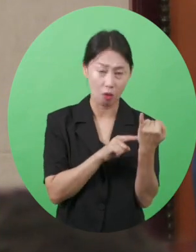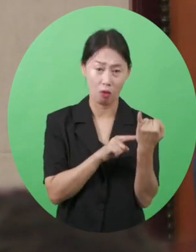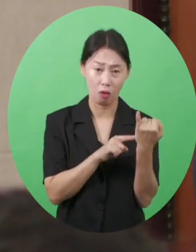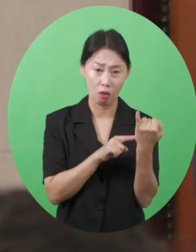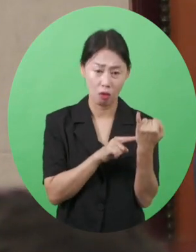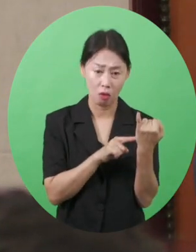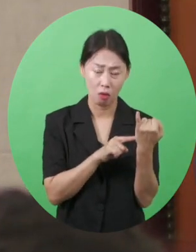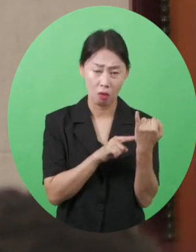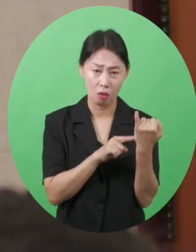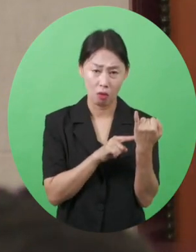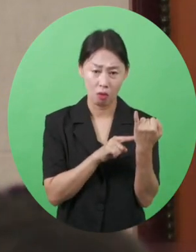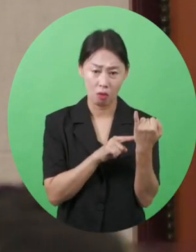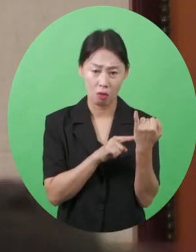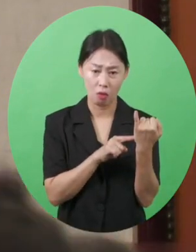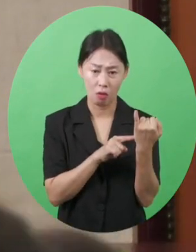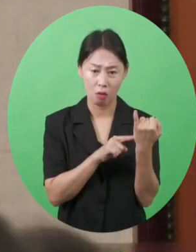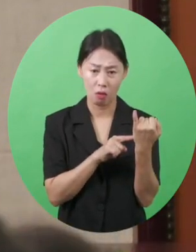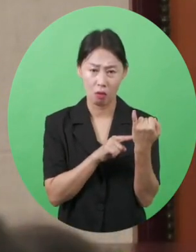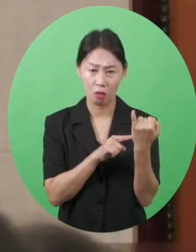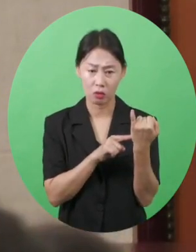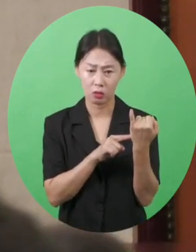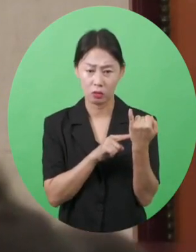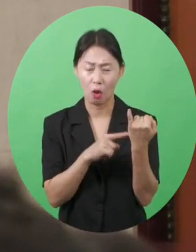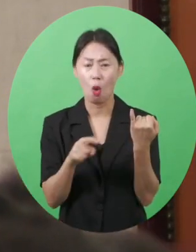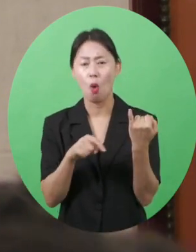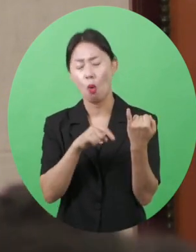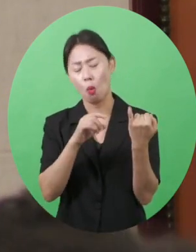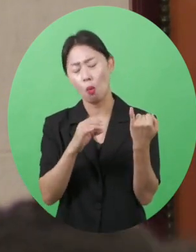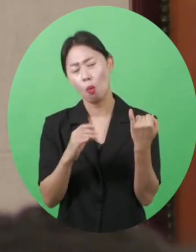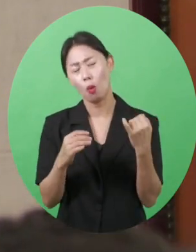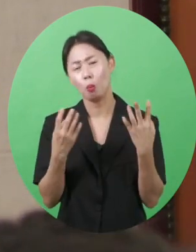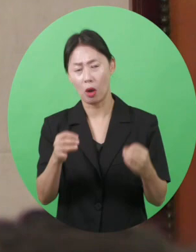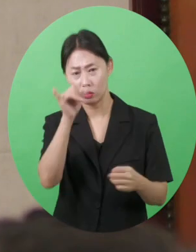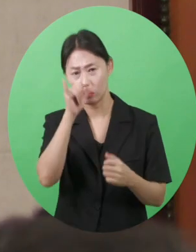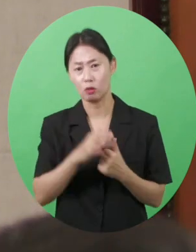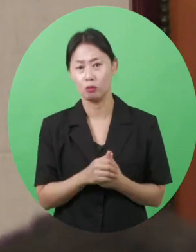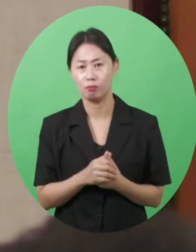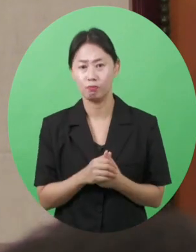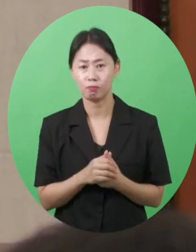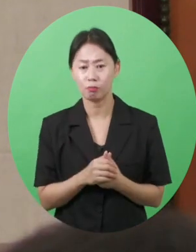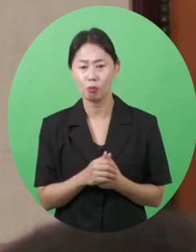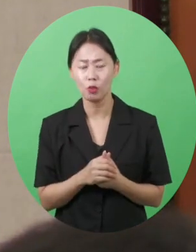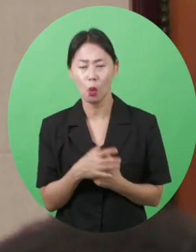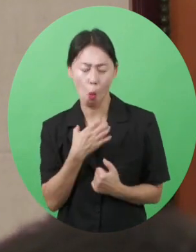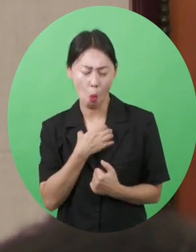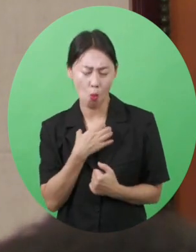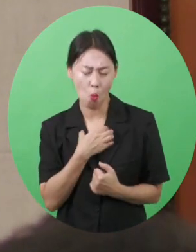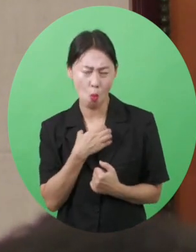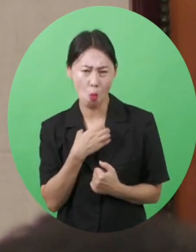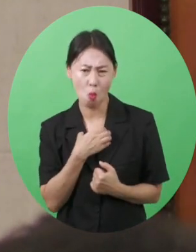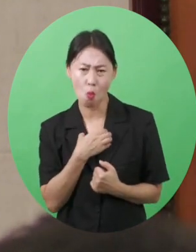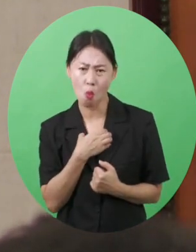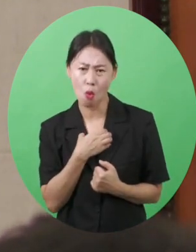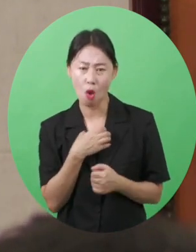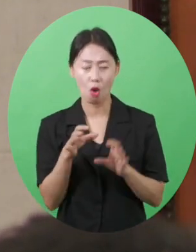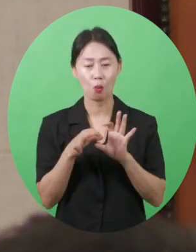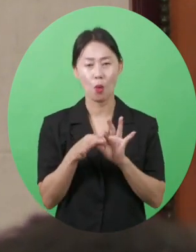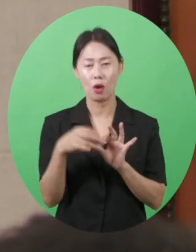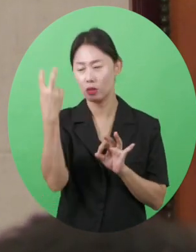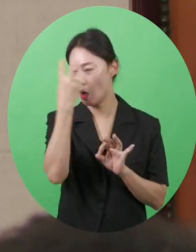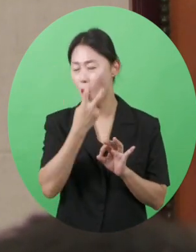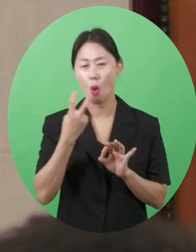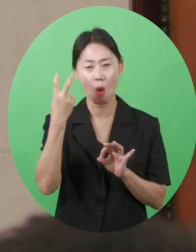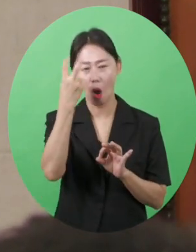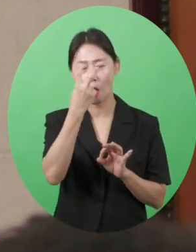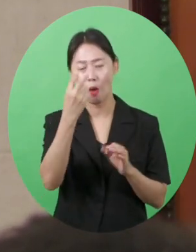경우들이 꽤 많습니다. 그래서 이제 학대와 발생된 위험군들이 있거든요. 그 위험군들에 대한 관리 방안들도 함께